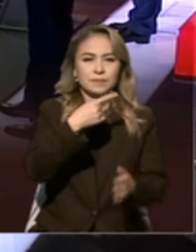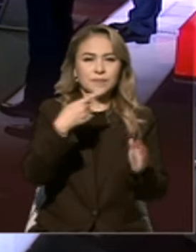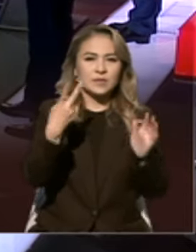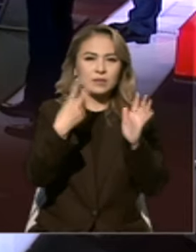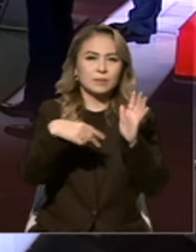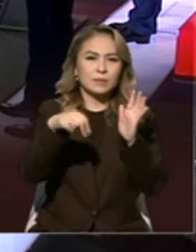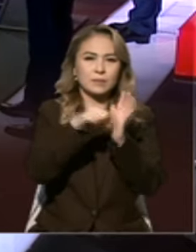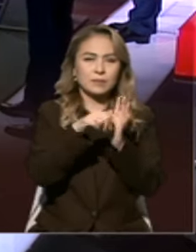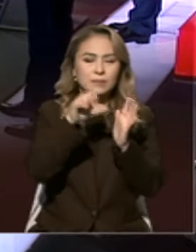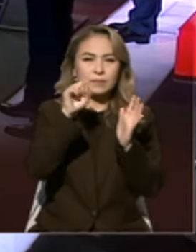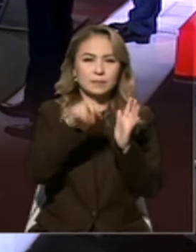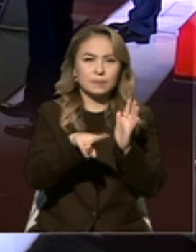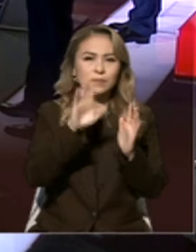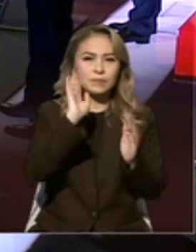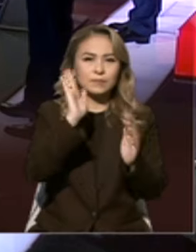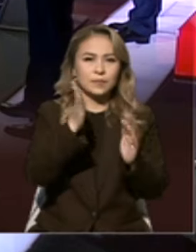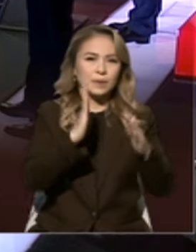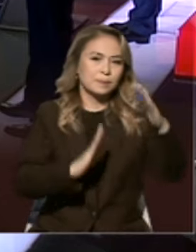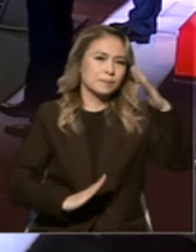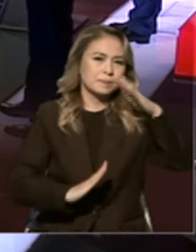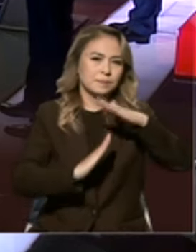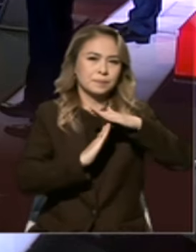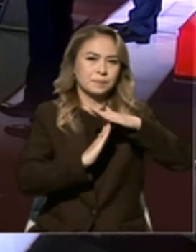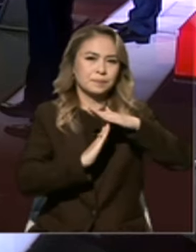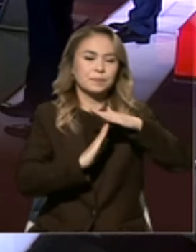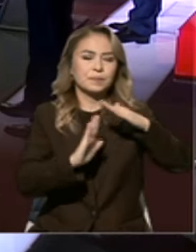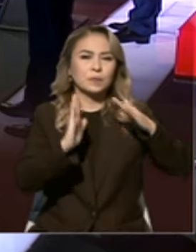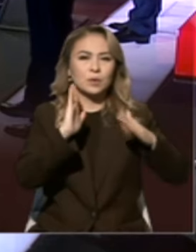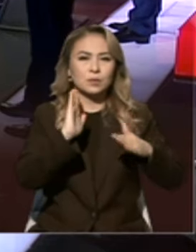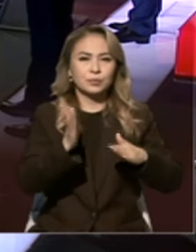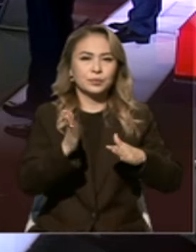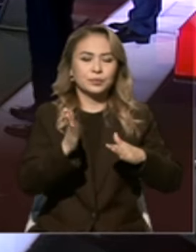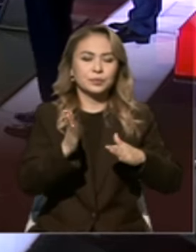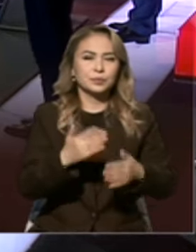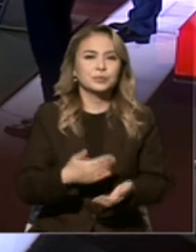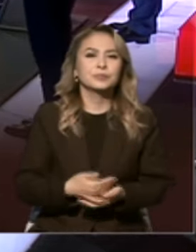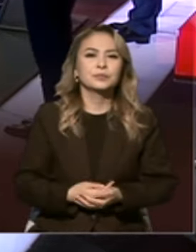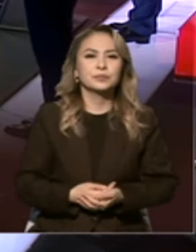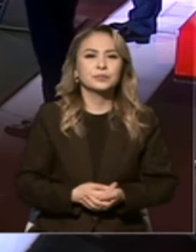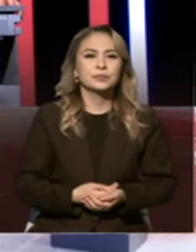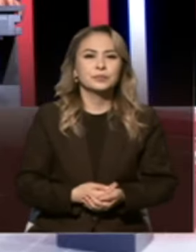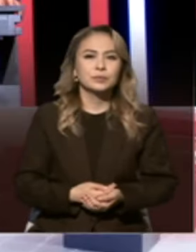25-26 сәуір күні пик периоды деген бар оған.